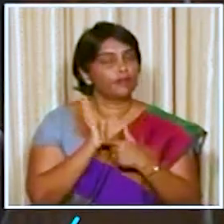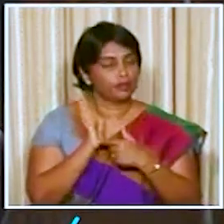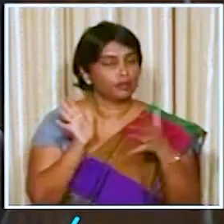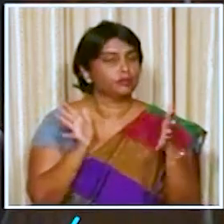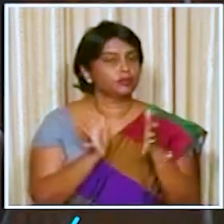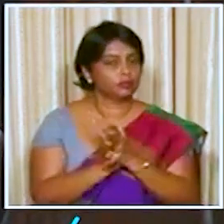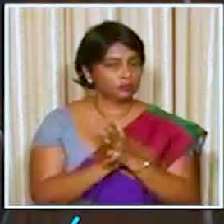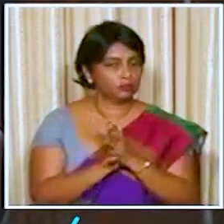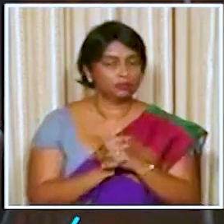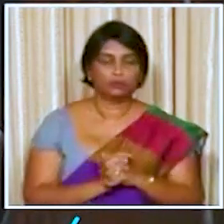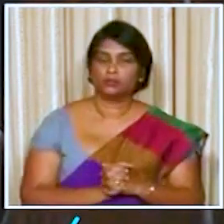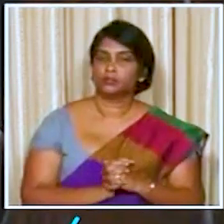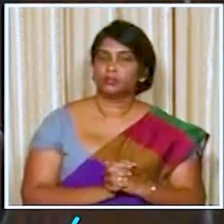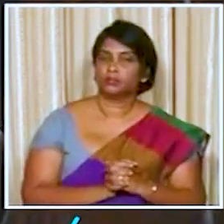यटत्